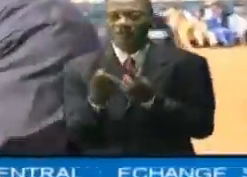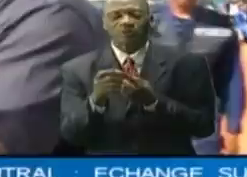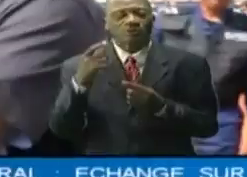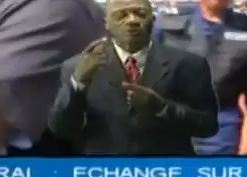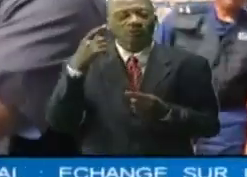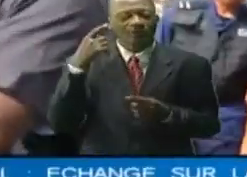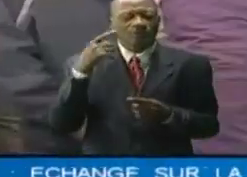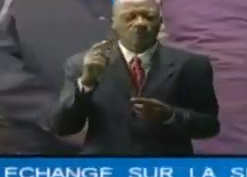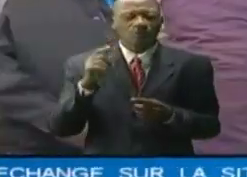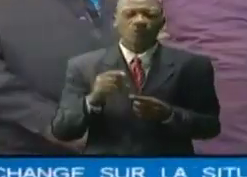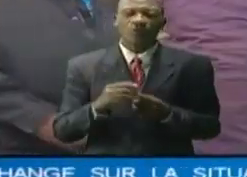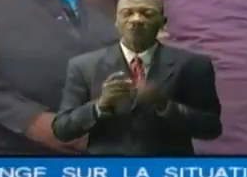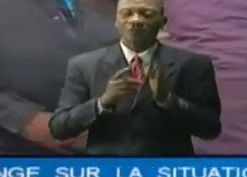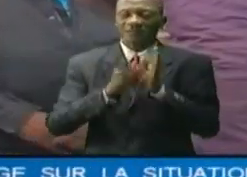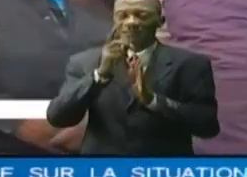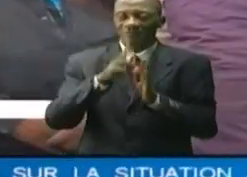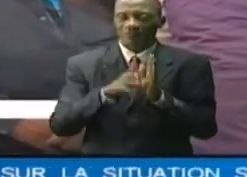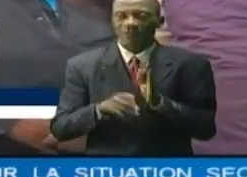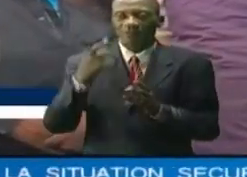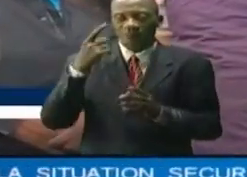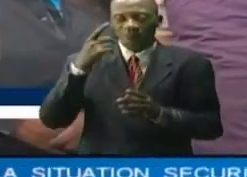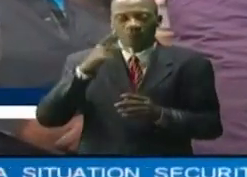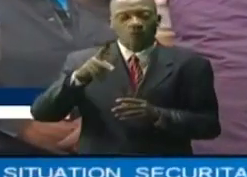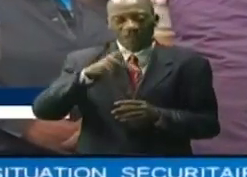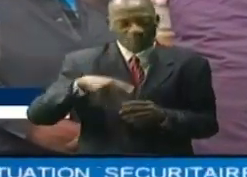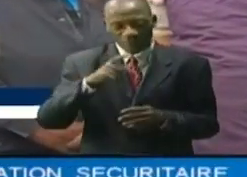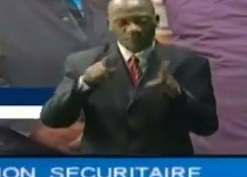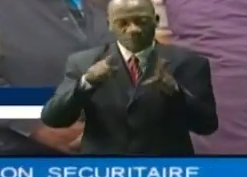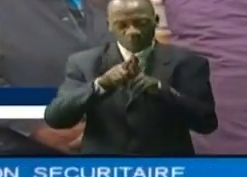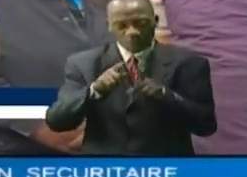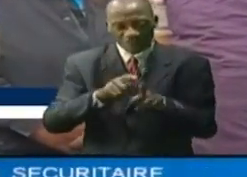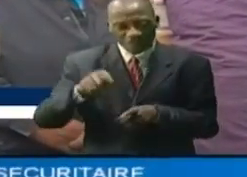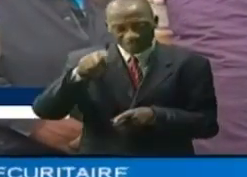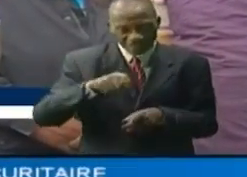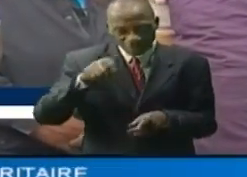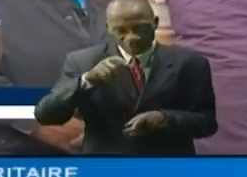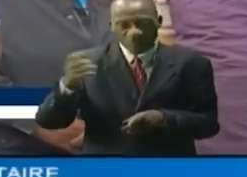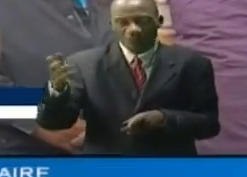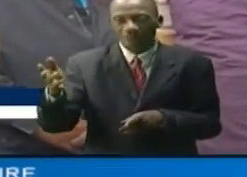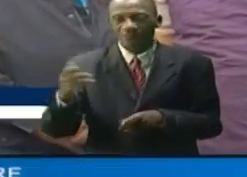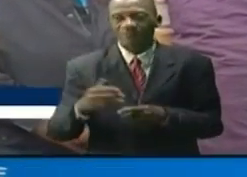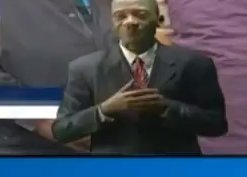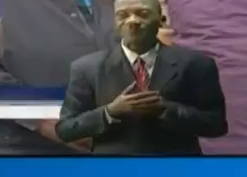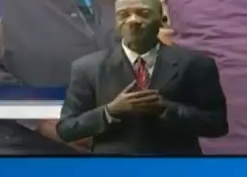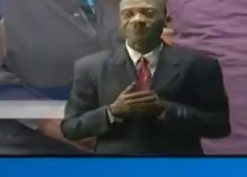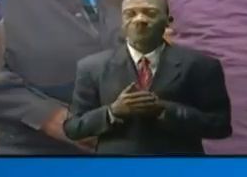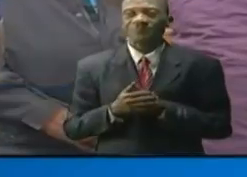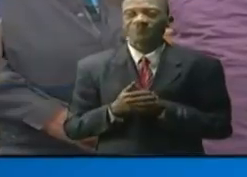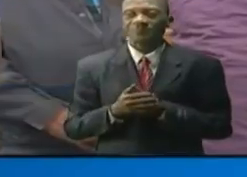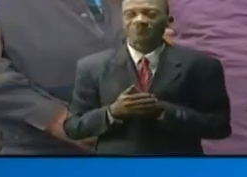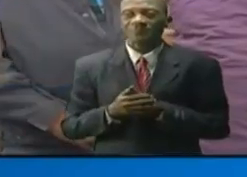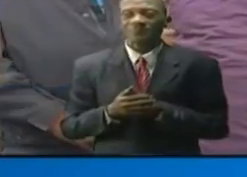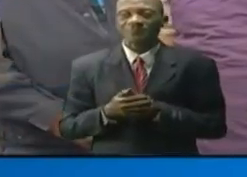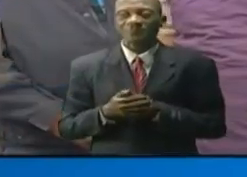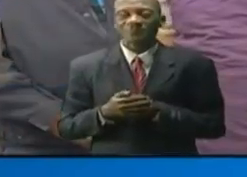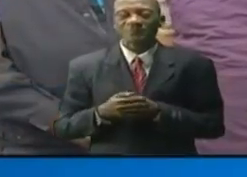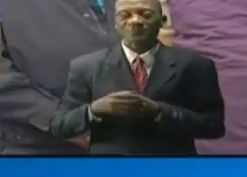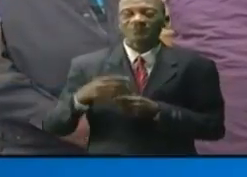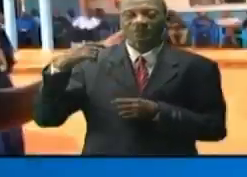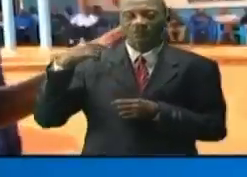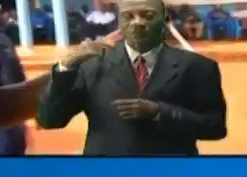réhabilitée. Et durant notre itinérance, il y a un point qui a retenu notre attention et c'est celui des